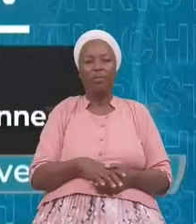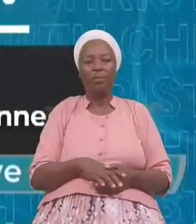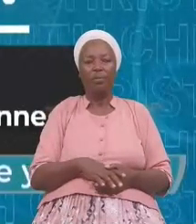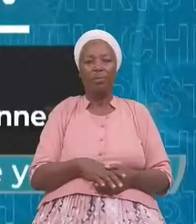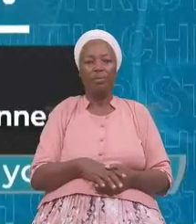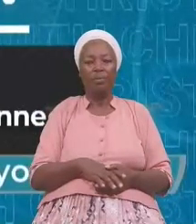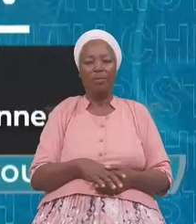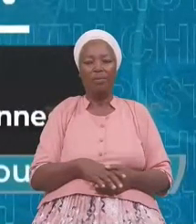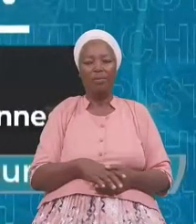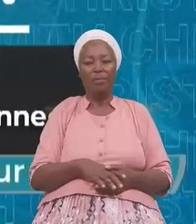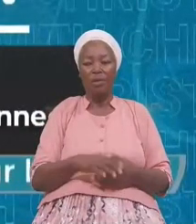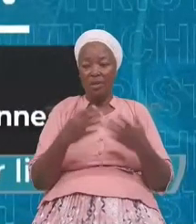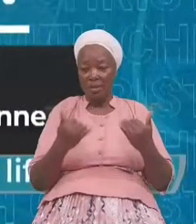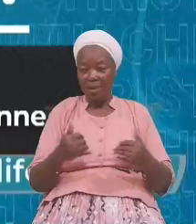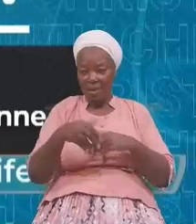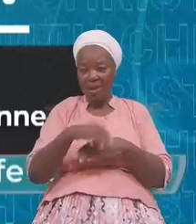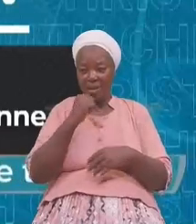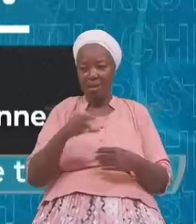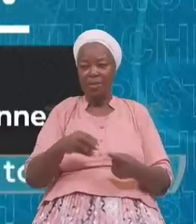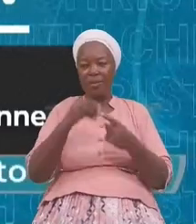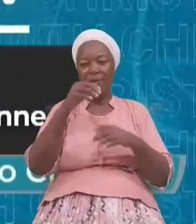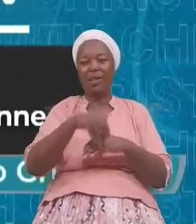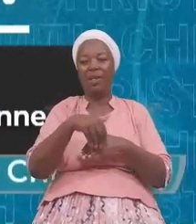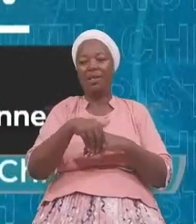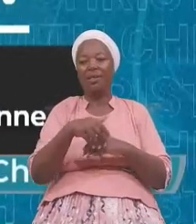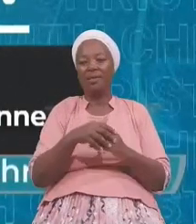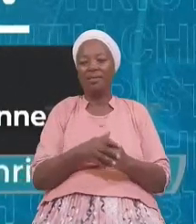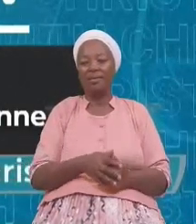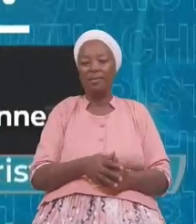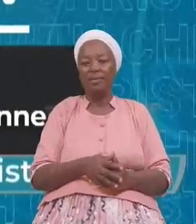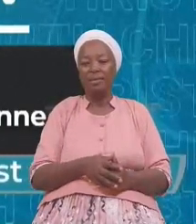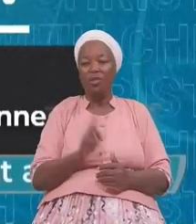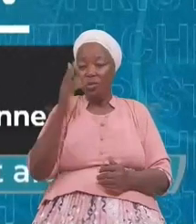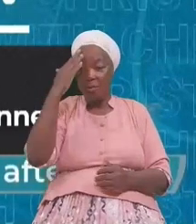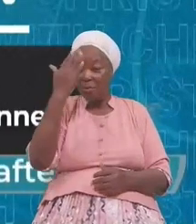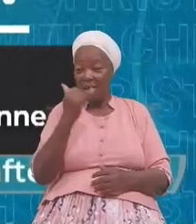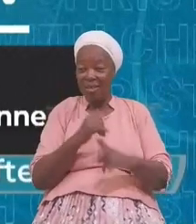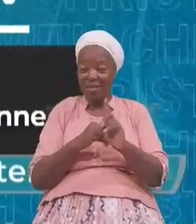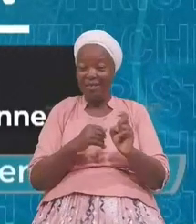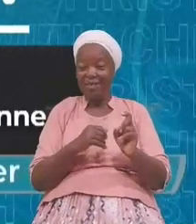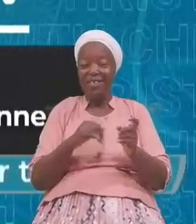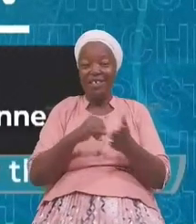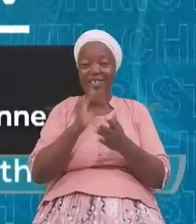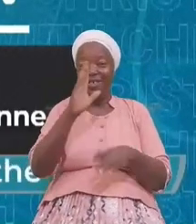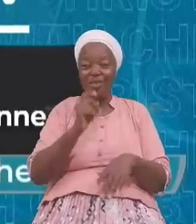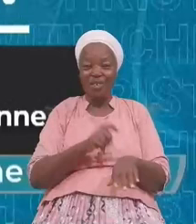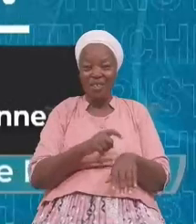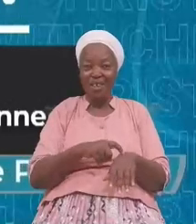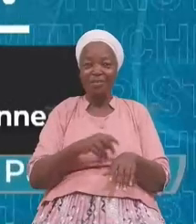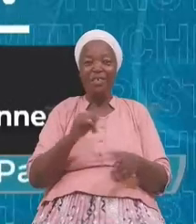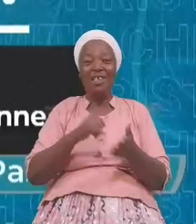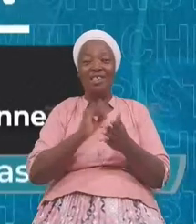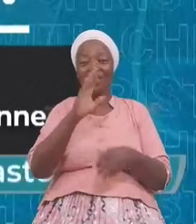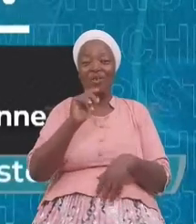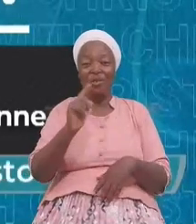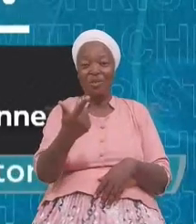Ce soir, c'est une soirée spéciale. Savez-vous pourquoi? C'est votre tour de